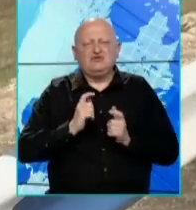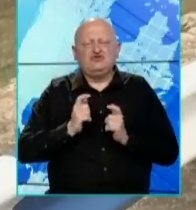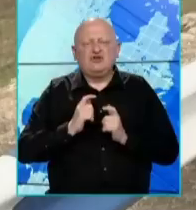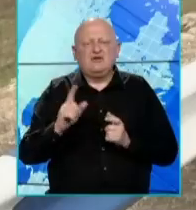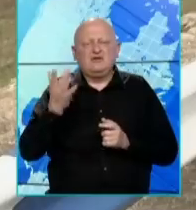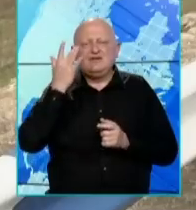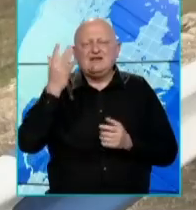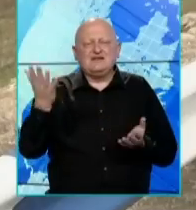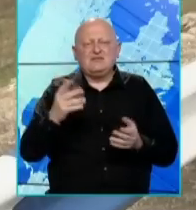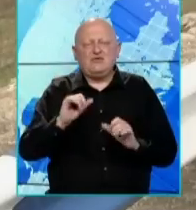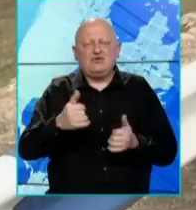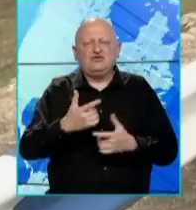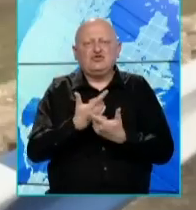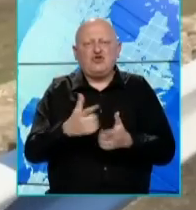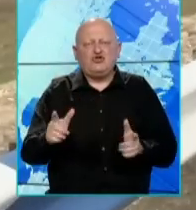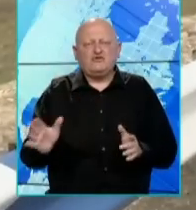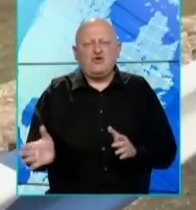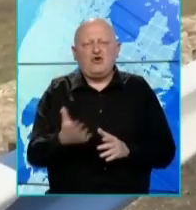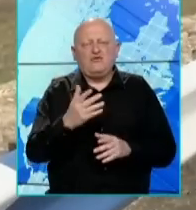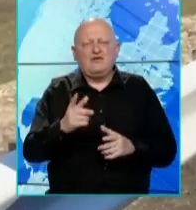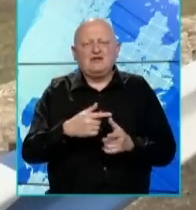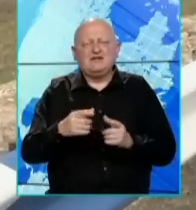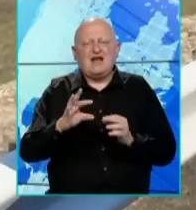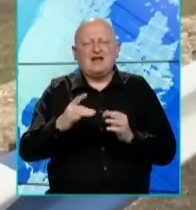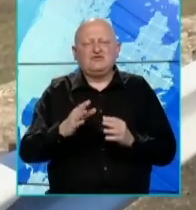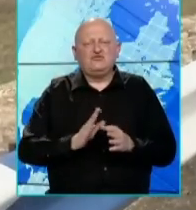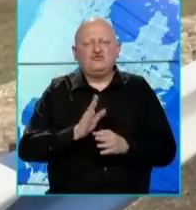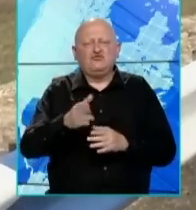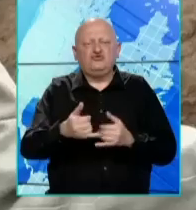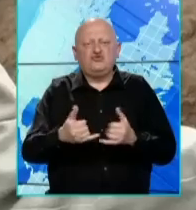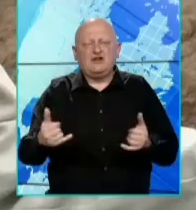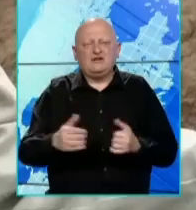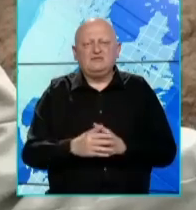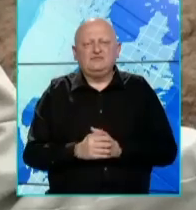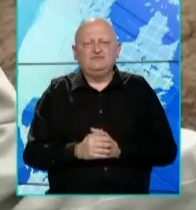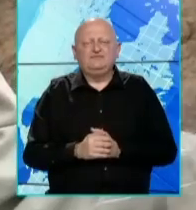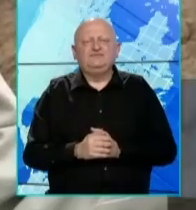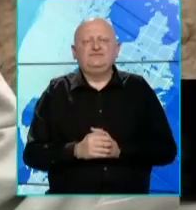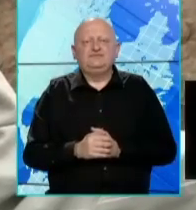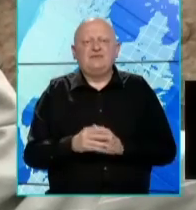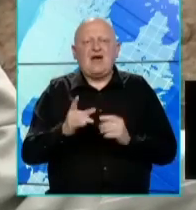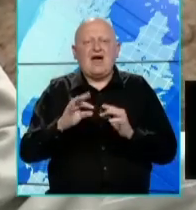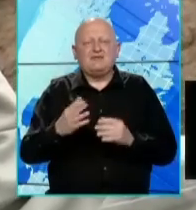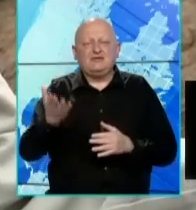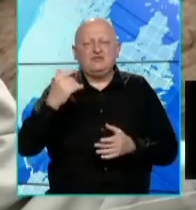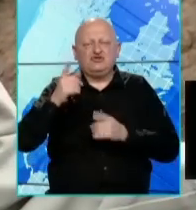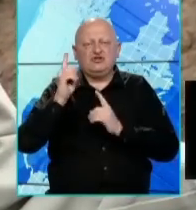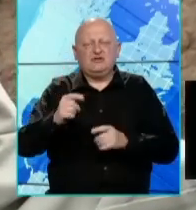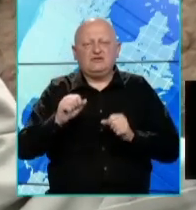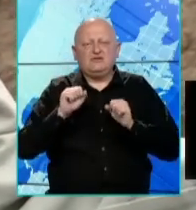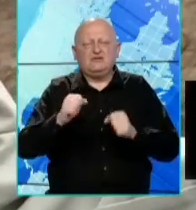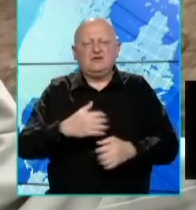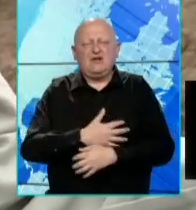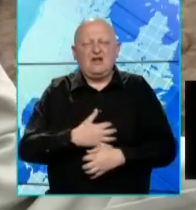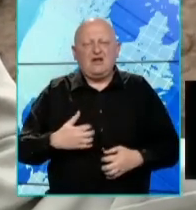ih, ali ne znamo da li će im dozvoliti da odu ili će Azerbejdžanci ući u grad. Armeni su prošli rat, blokadu,